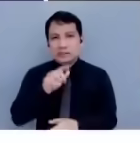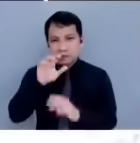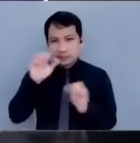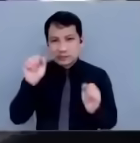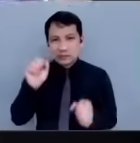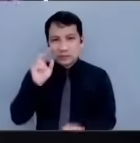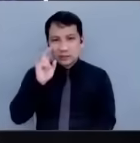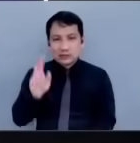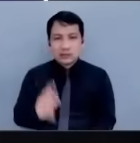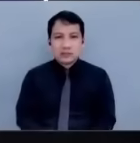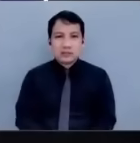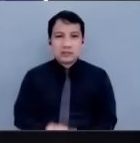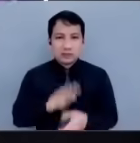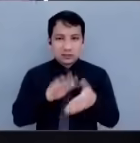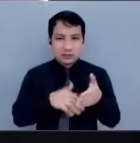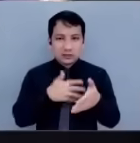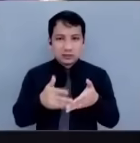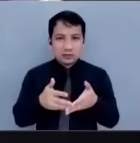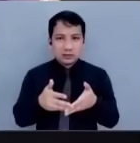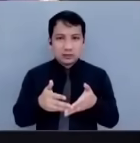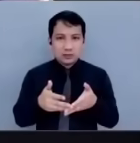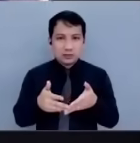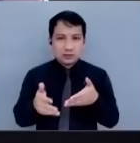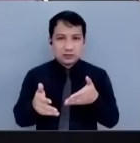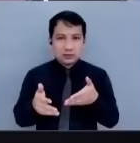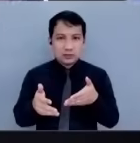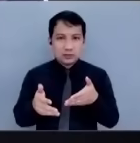yung schedule ko. Saan yung pasyal?